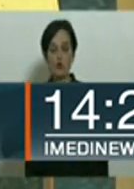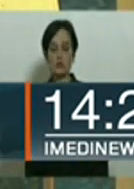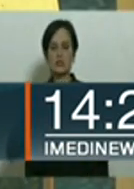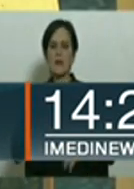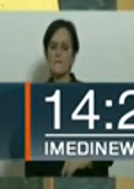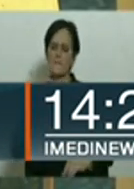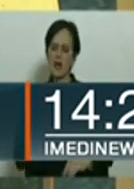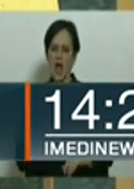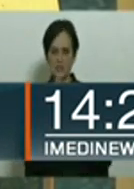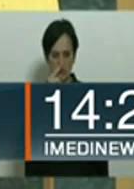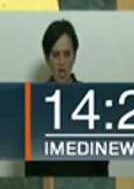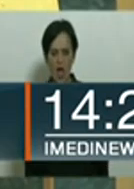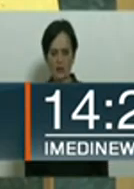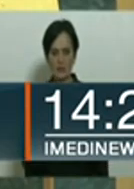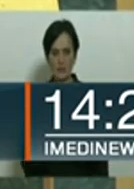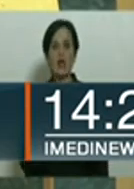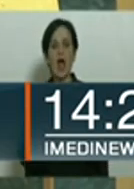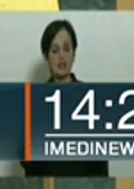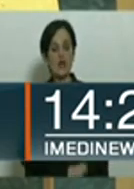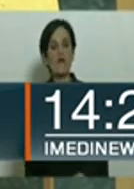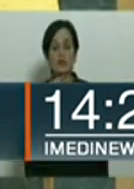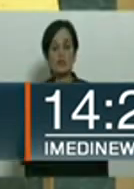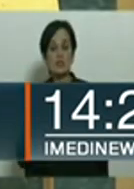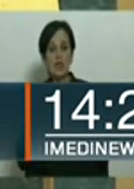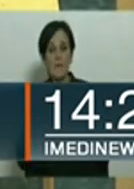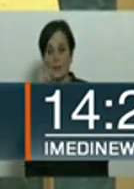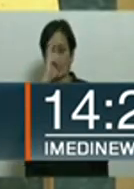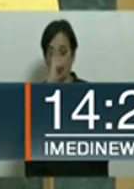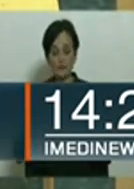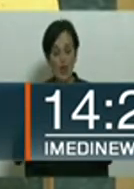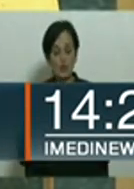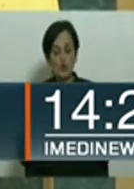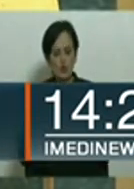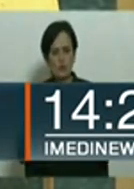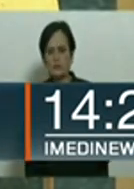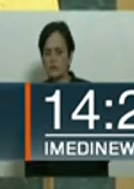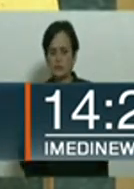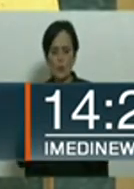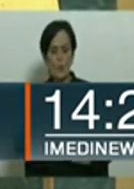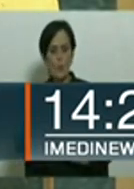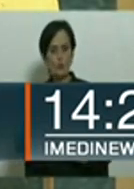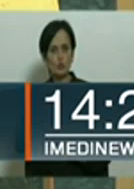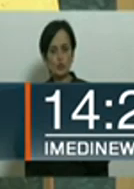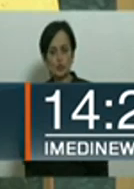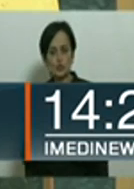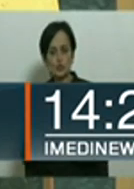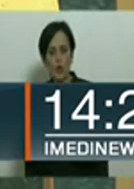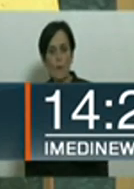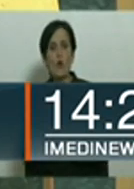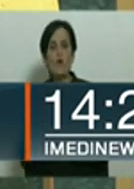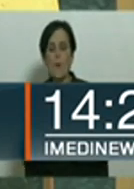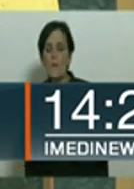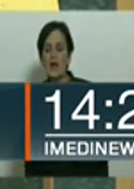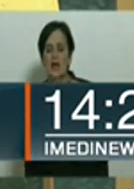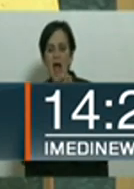კაცრი ადმინისტრირება. ასევე პარლამენტის წევრებთან მიმართებაში თავრობა მუშაობს ინტენსიურად იმასთან მიმართებაში, რომ მოხდეს